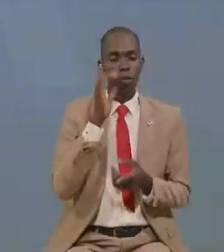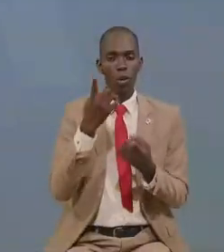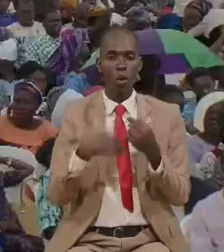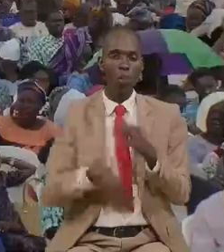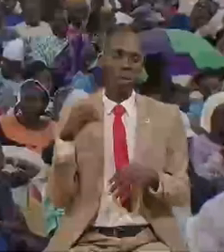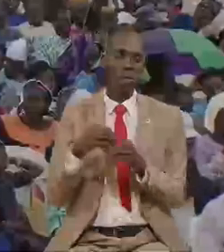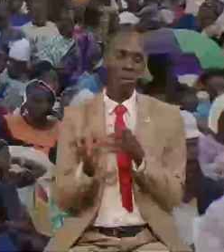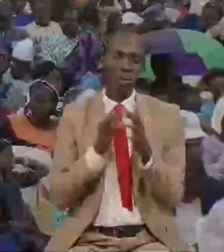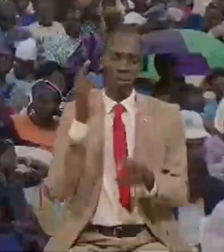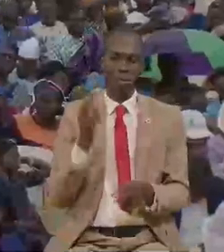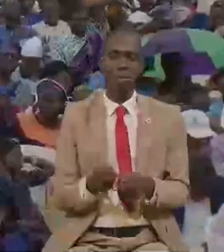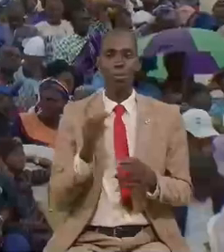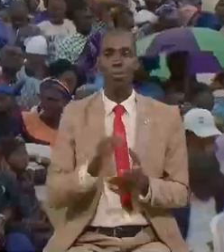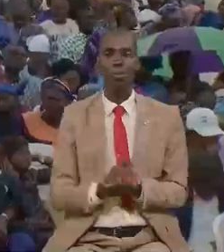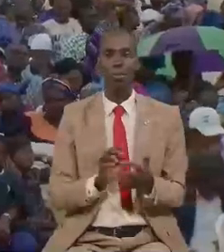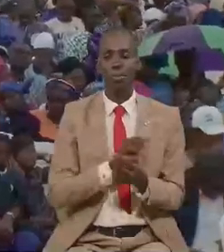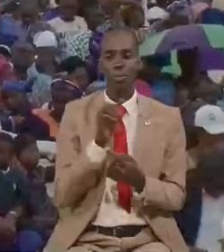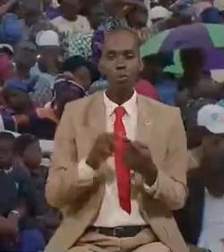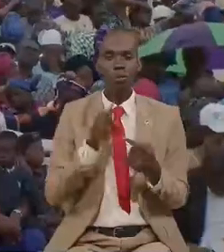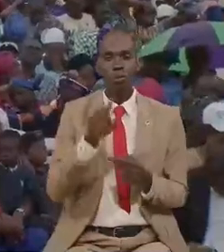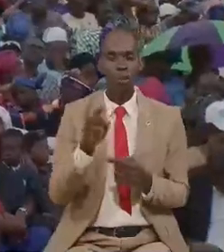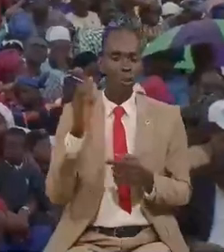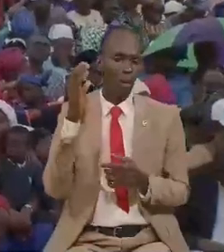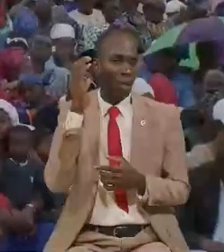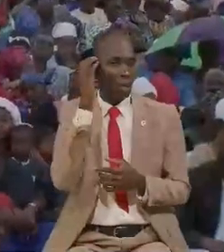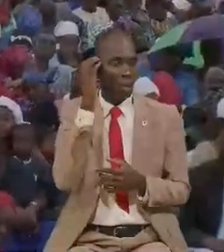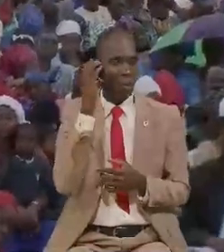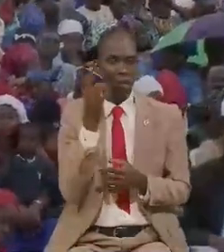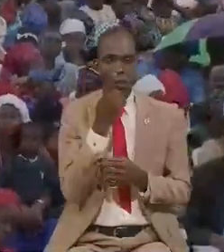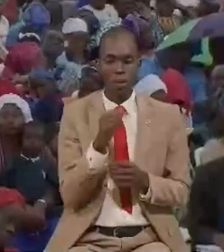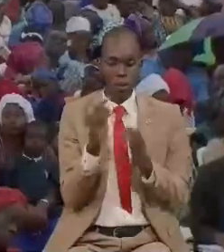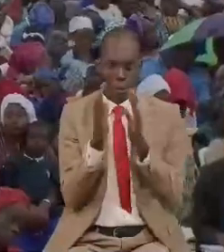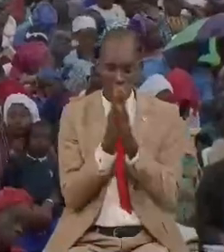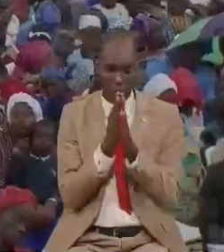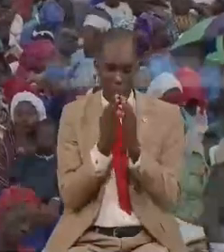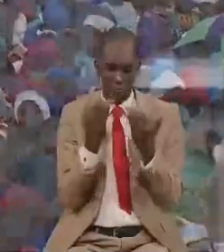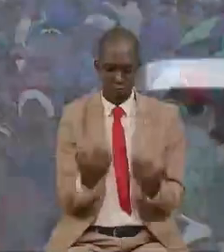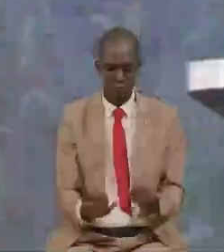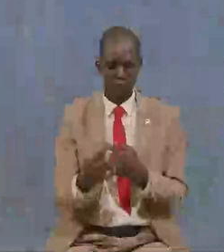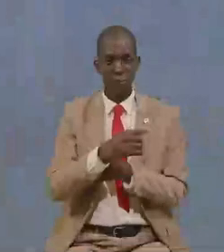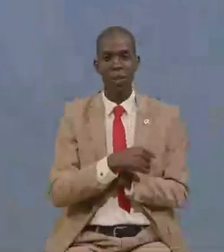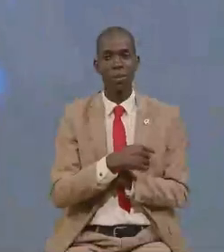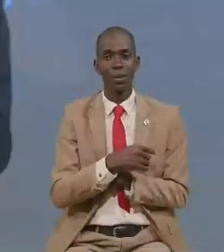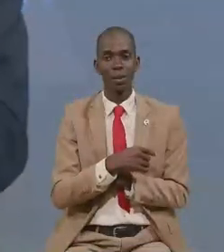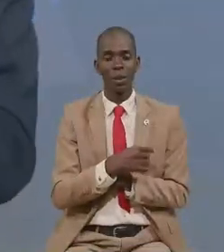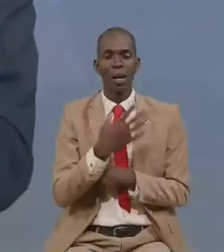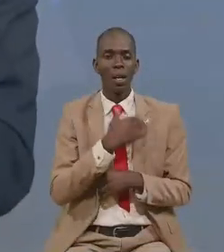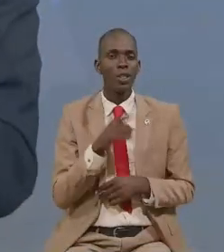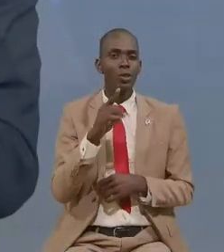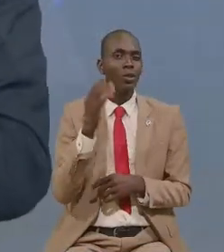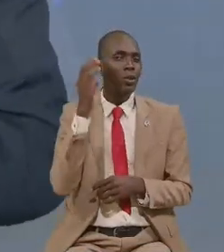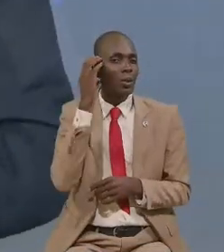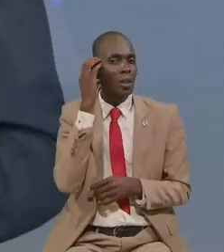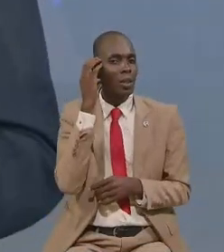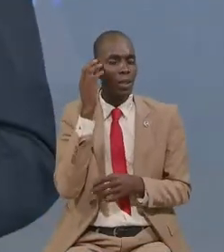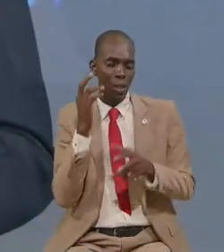sortir. Quand tu entendras la prière aujourd'hui, et tu entends ce